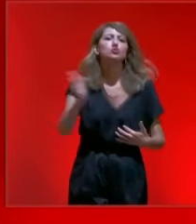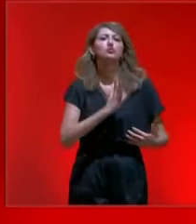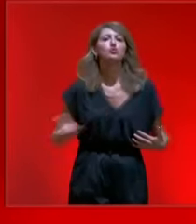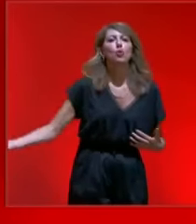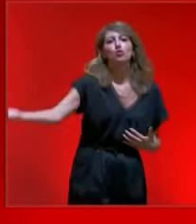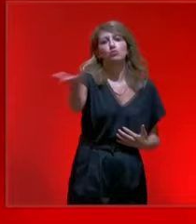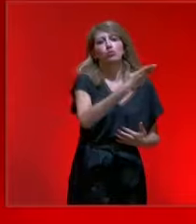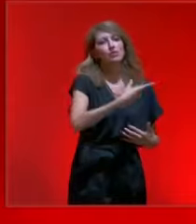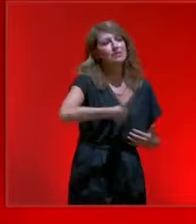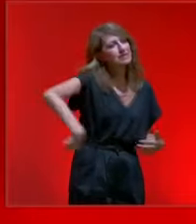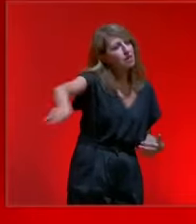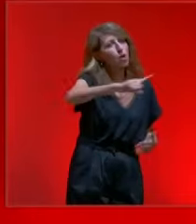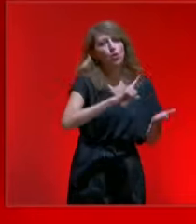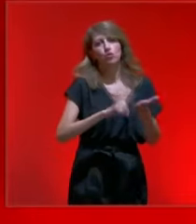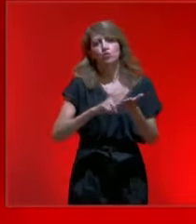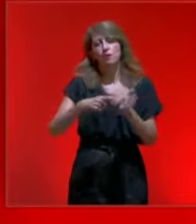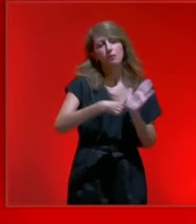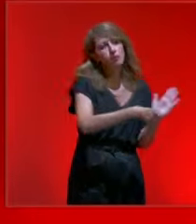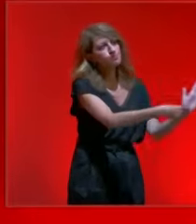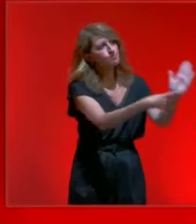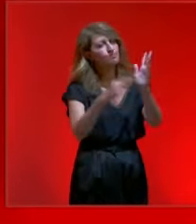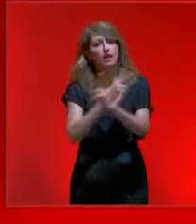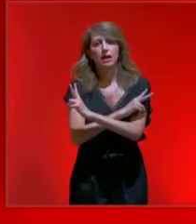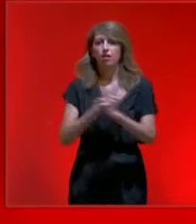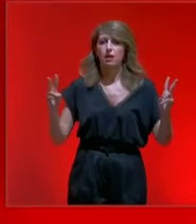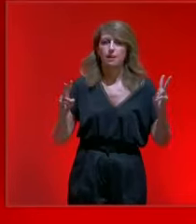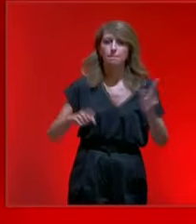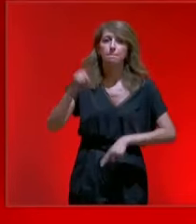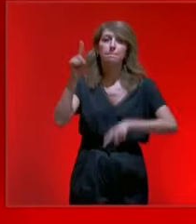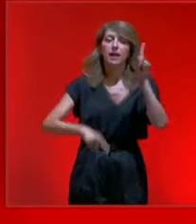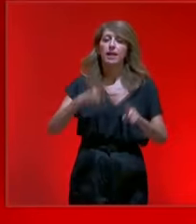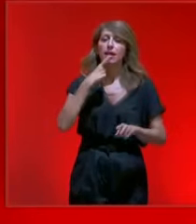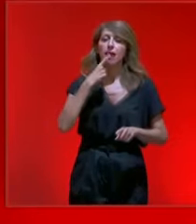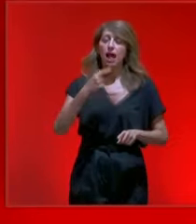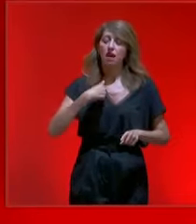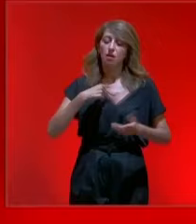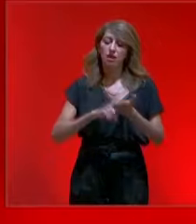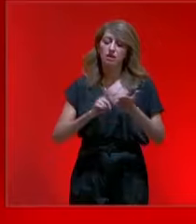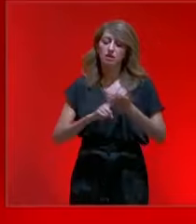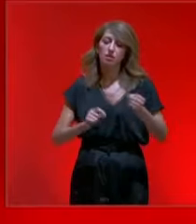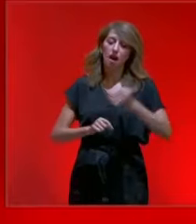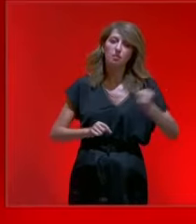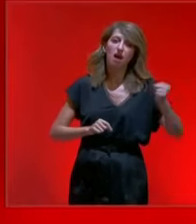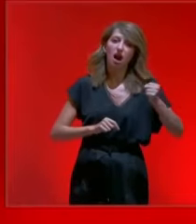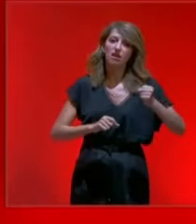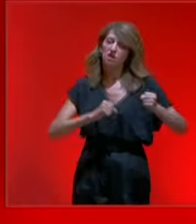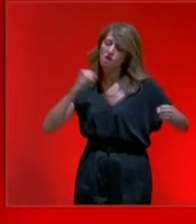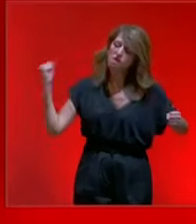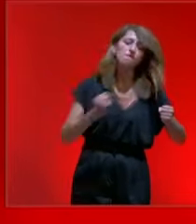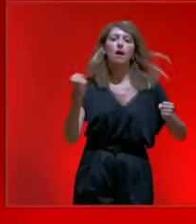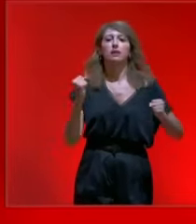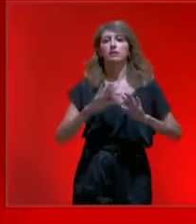άποψη που λέει ότι πρέπει να εκφράζουμε τη ριζοσπαστική αριστερά. Ότι η στρατηγική της διεύρυνσης και